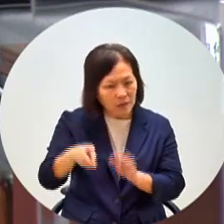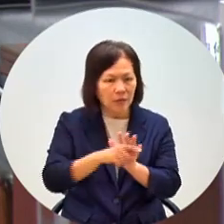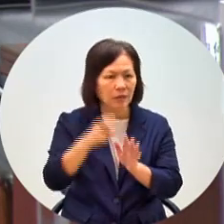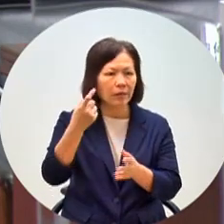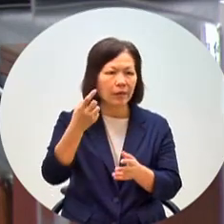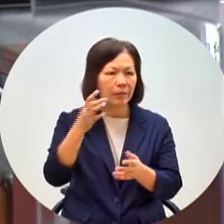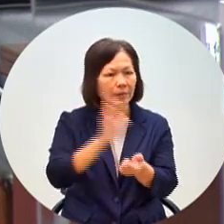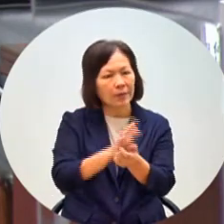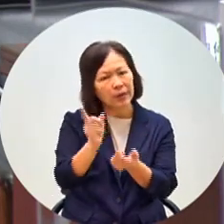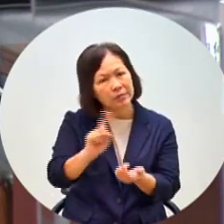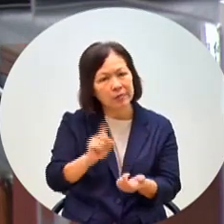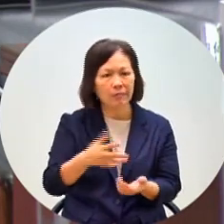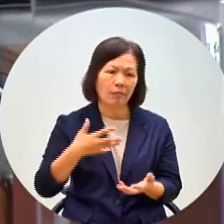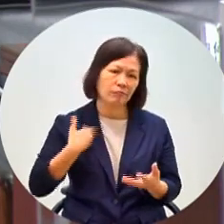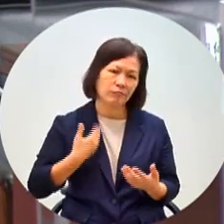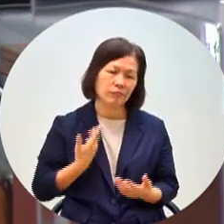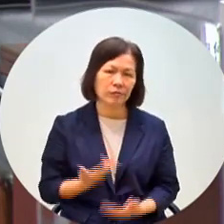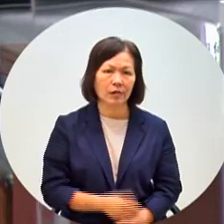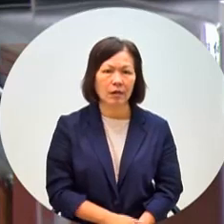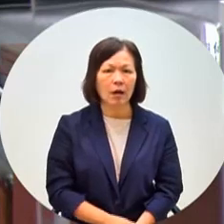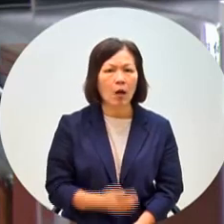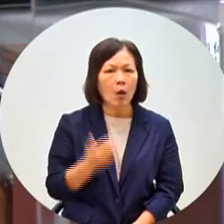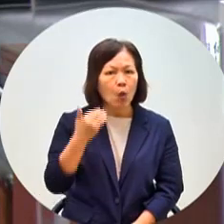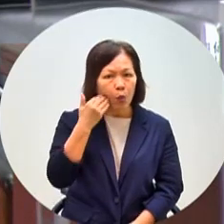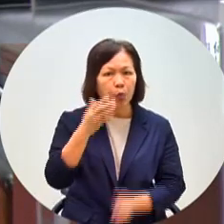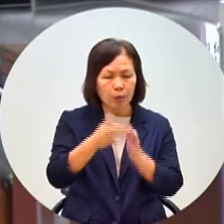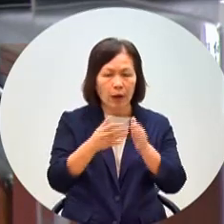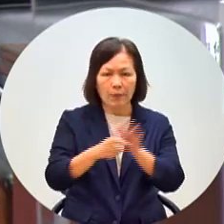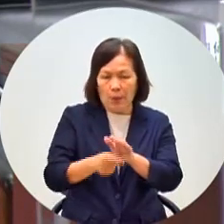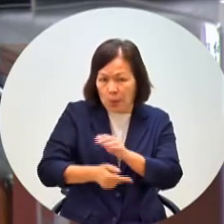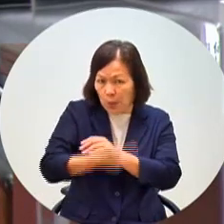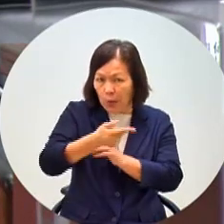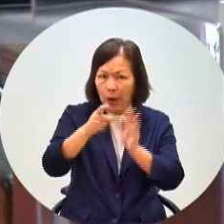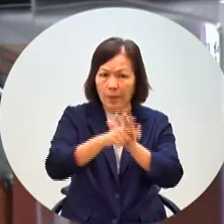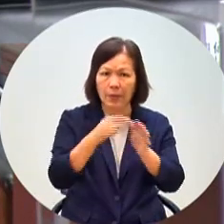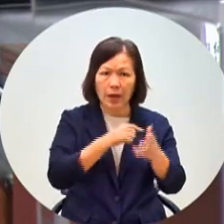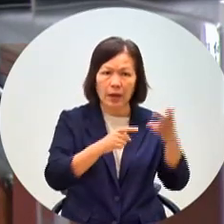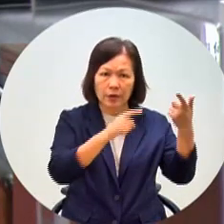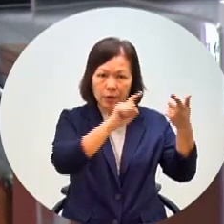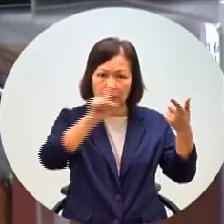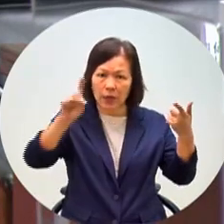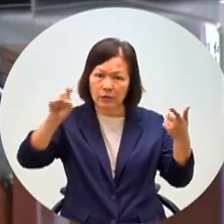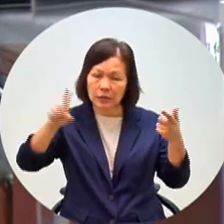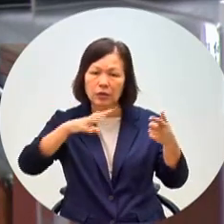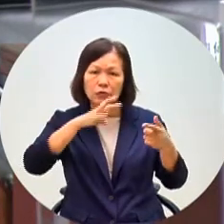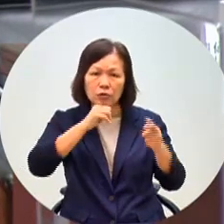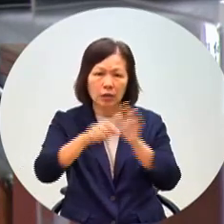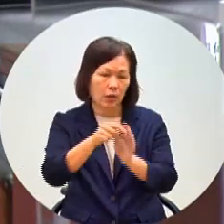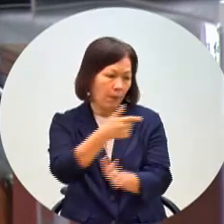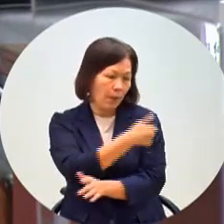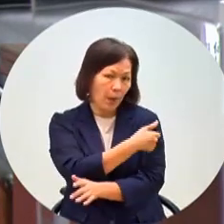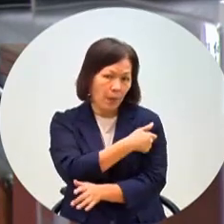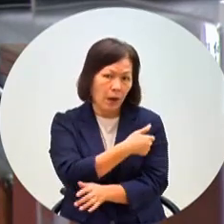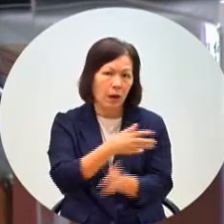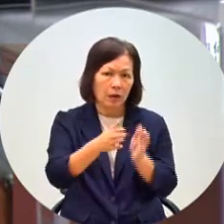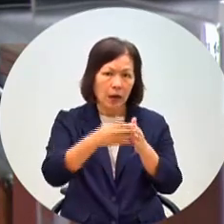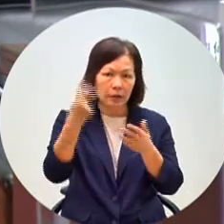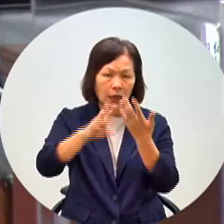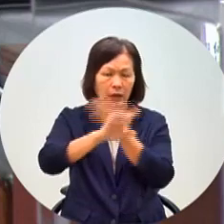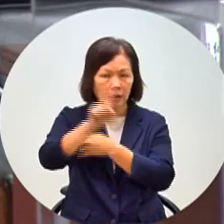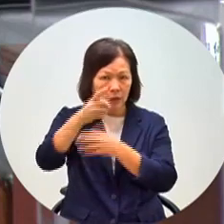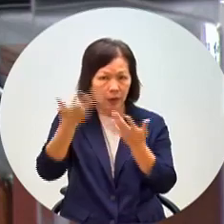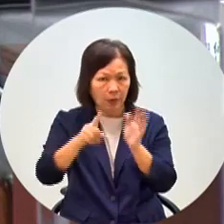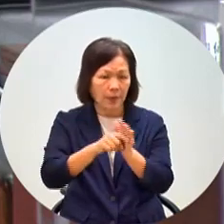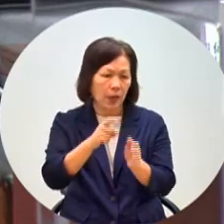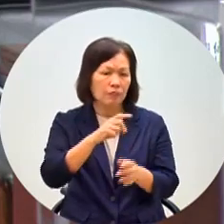来。我们要的是，是不是可以尽量加速我们6到11岁疫苗施打？然后另外一个问题就是我